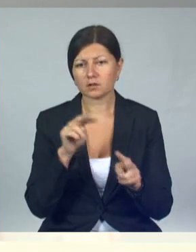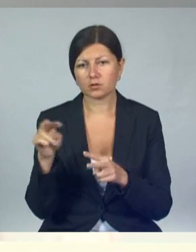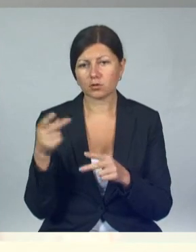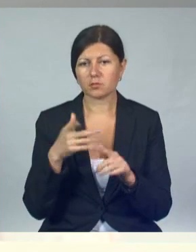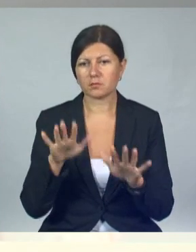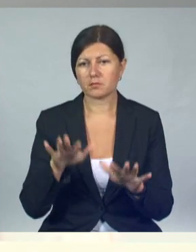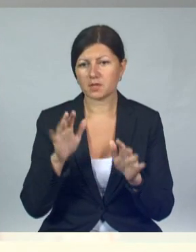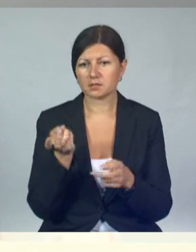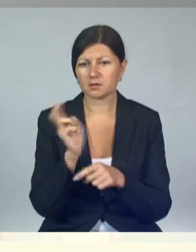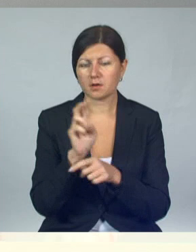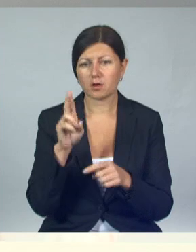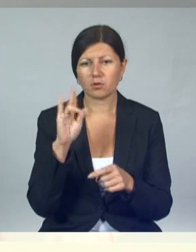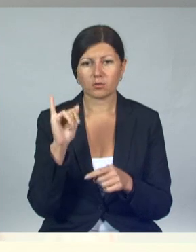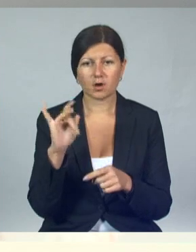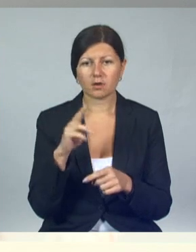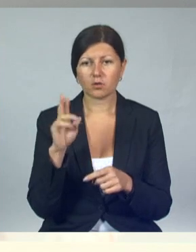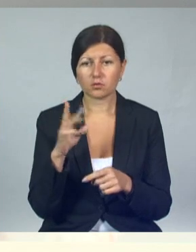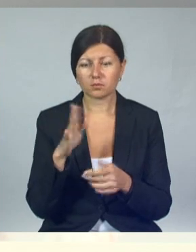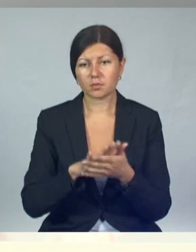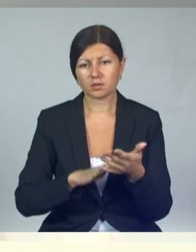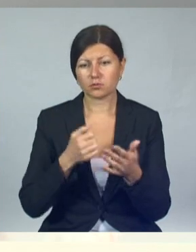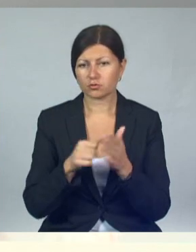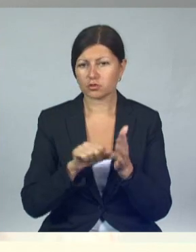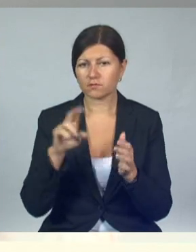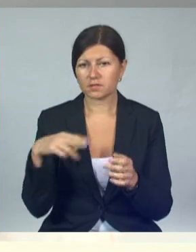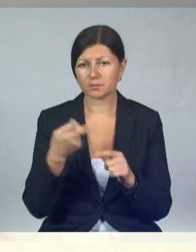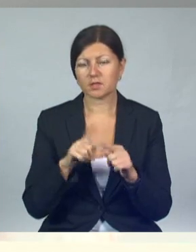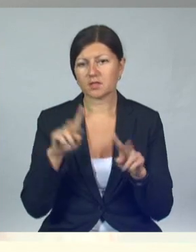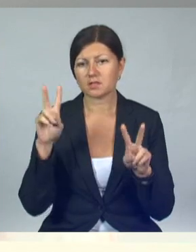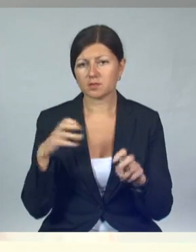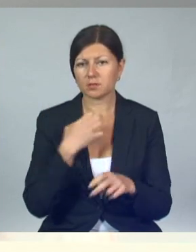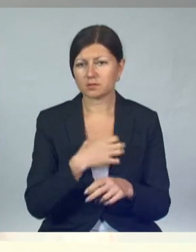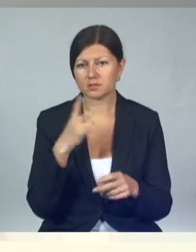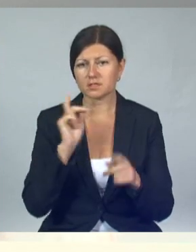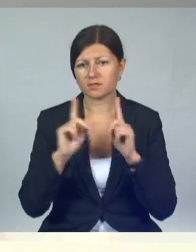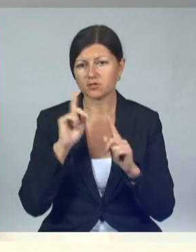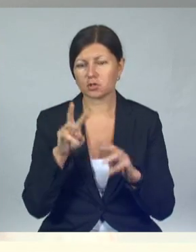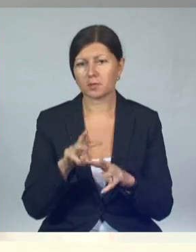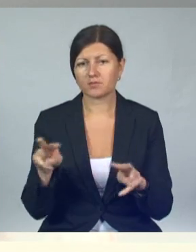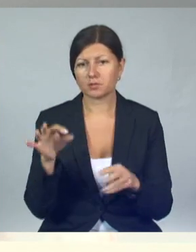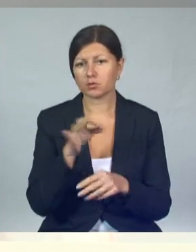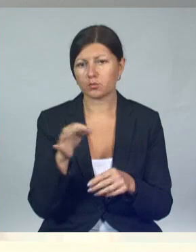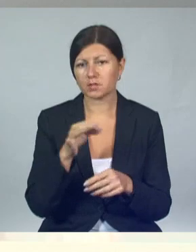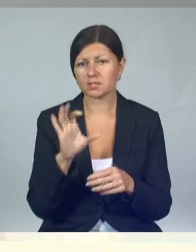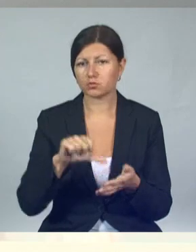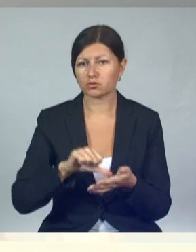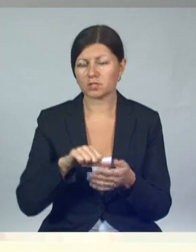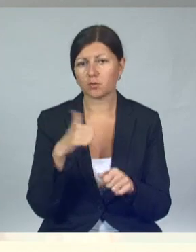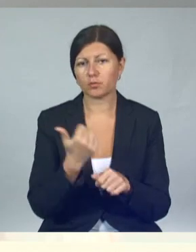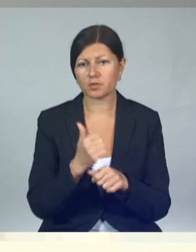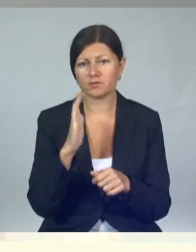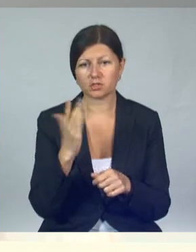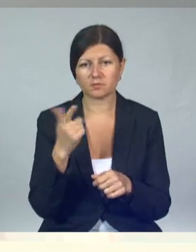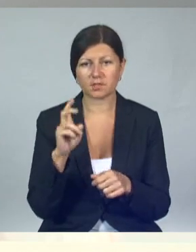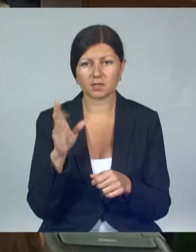мест продлен до 6 декабря. Эта тема стала одной из ключевых на оперативном совещании правительства области с участием губернатора